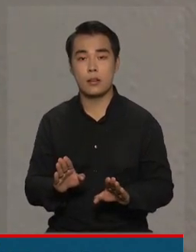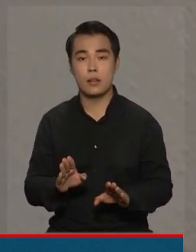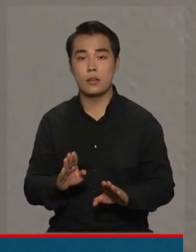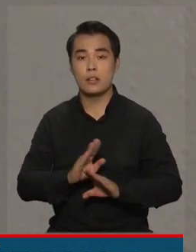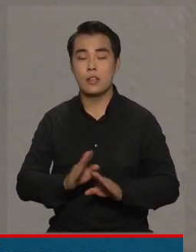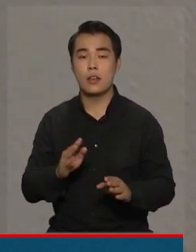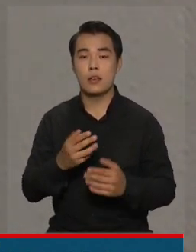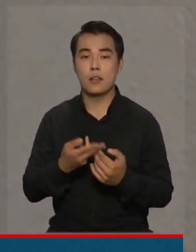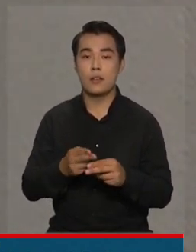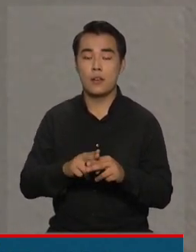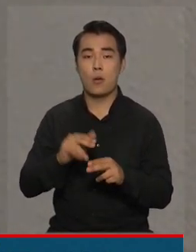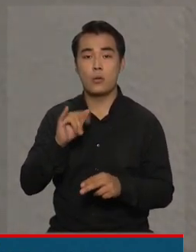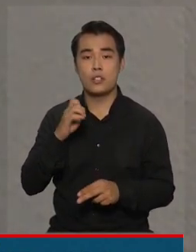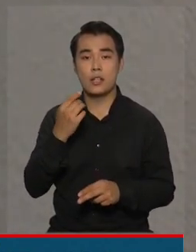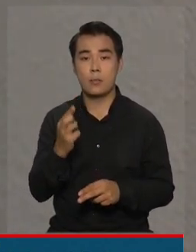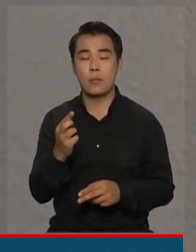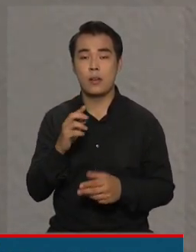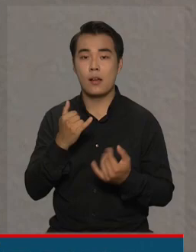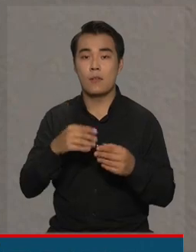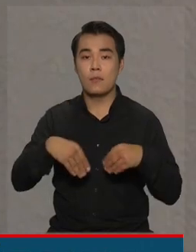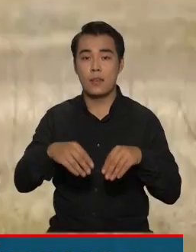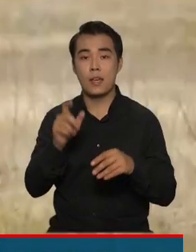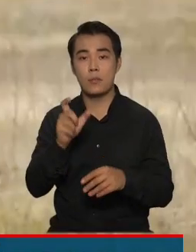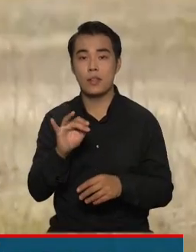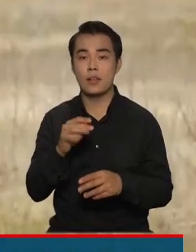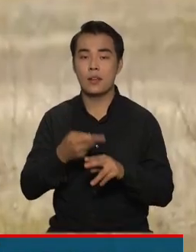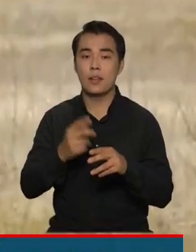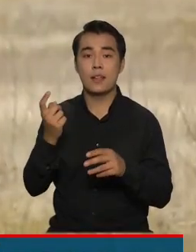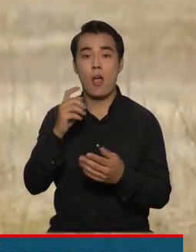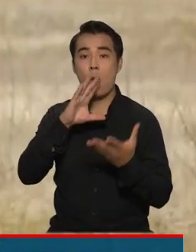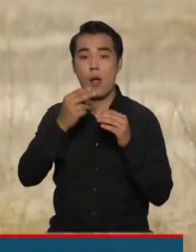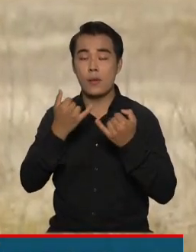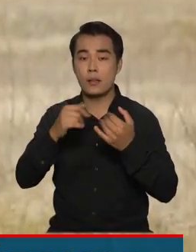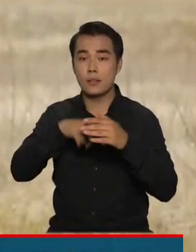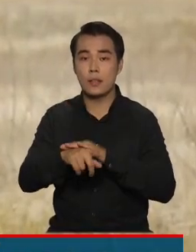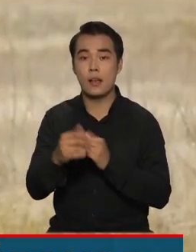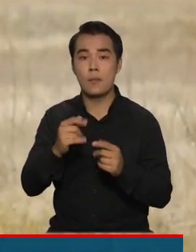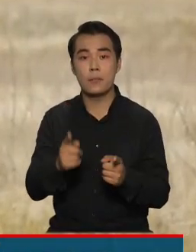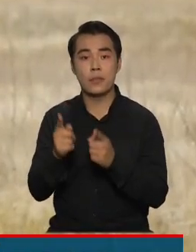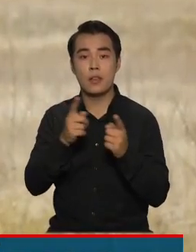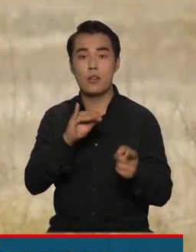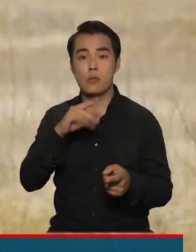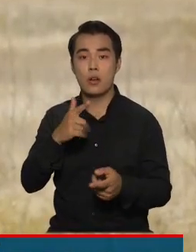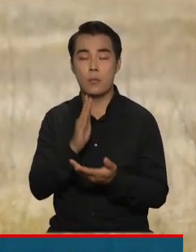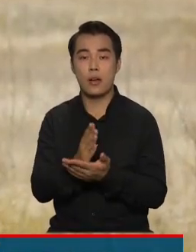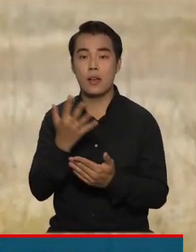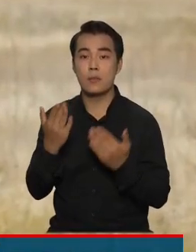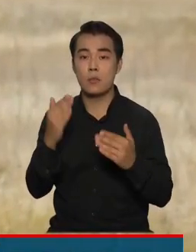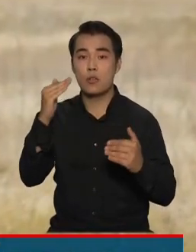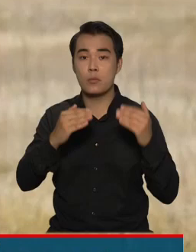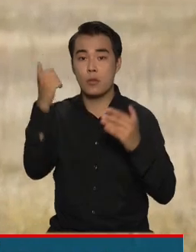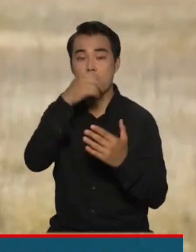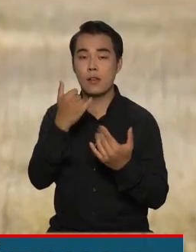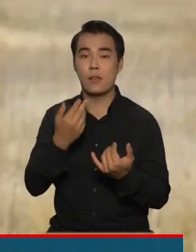не в ущерб фермерам, крестьянам. Сейчас сайгаки готовятся к миграции на юг страны. По сравнению с прошлым годом